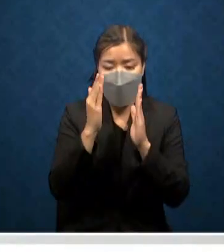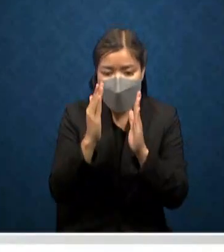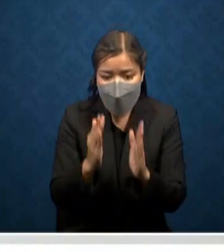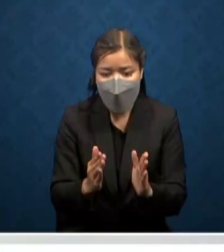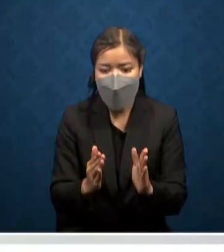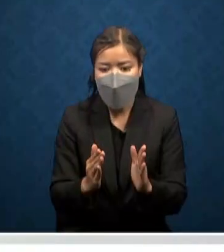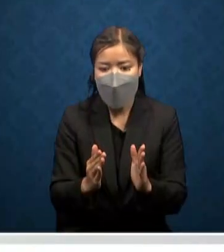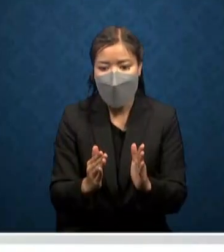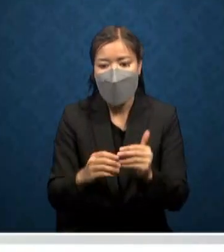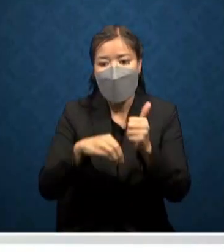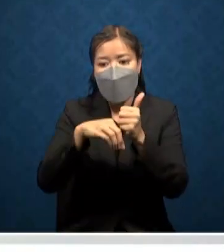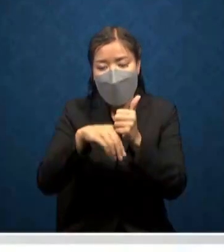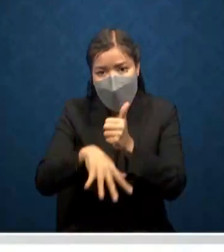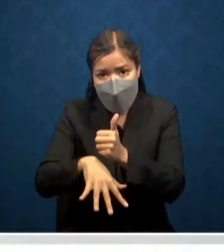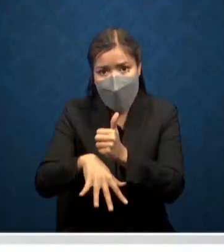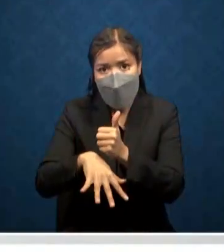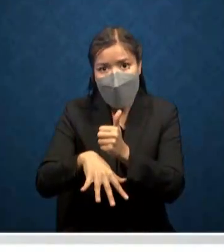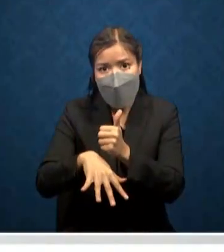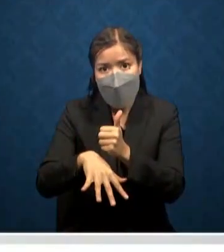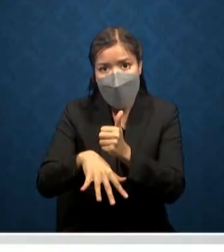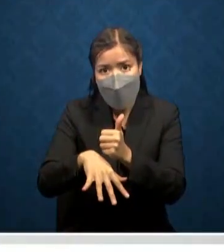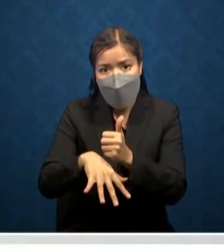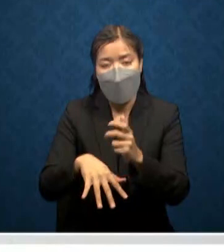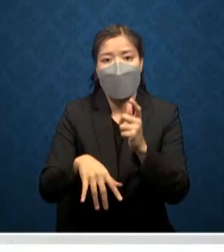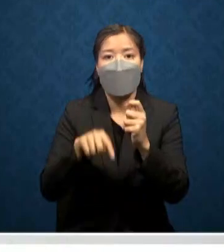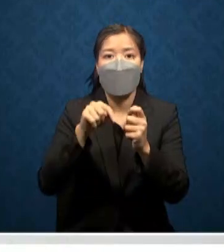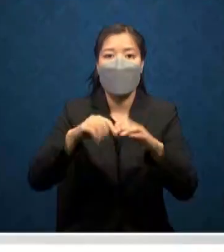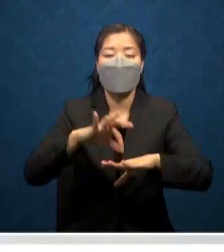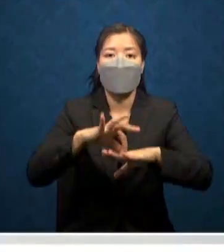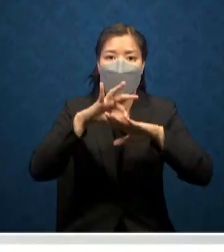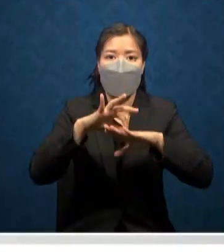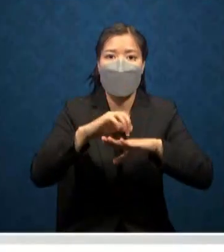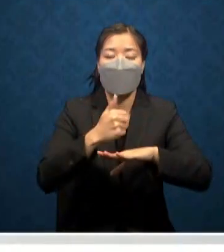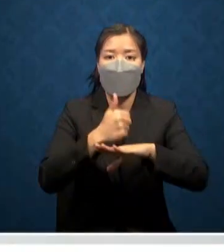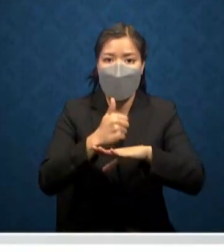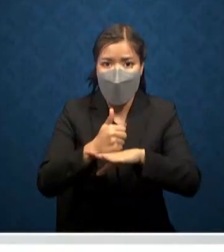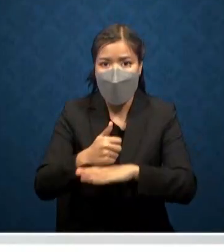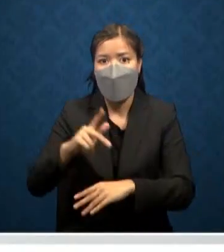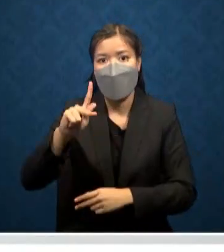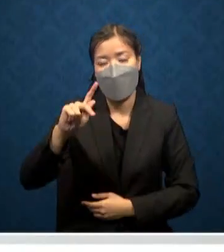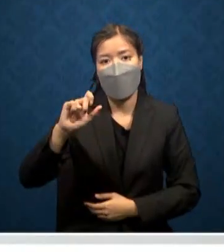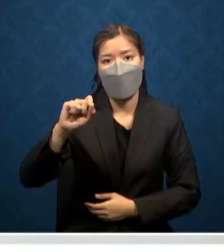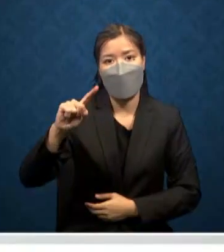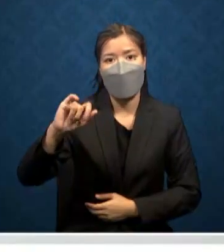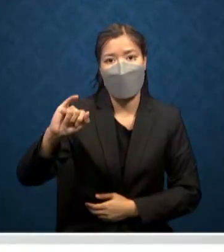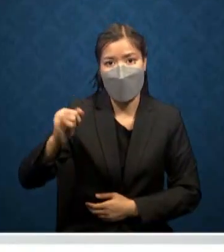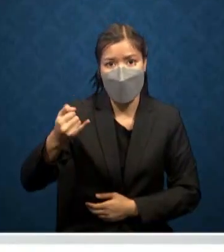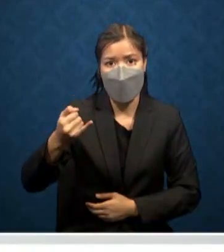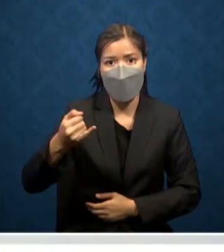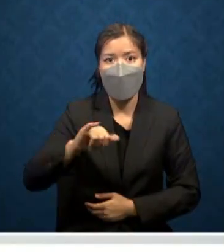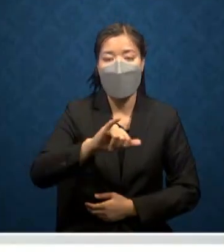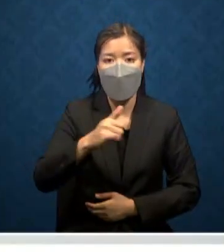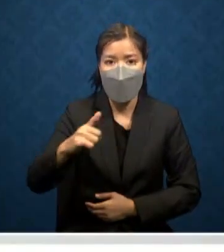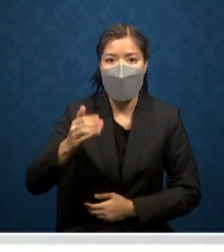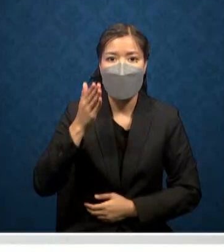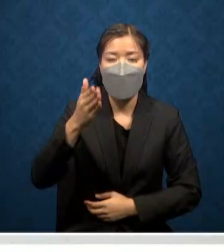ประกอบของนายอำเภอหรือผู้แทนก.ค.ศจอกับวันนี้ผมขออนุญาตกับเหรียญครับว่าอะดิอาจจะมีปัญหา